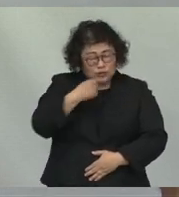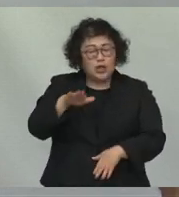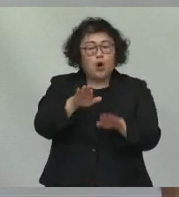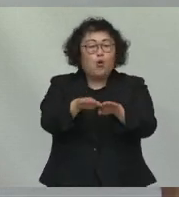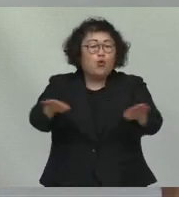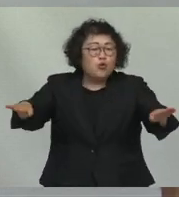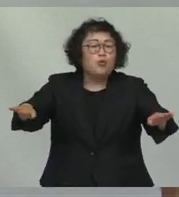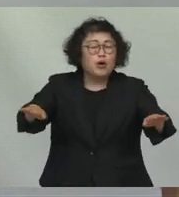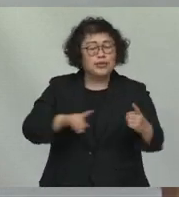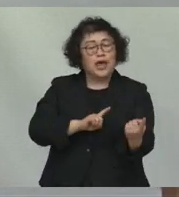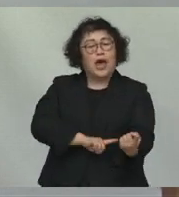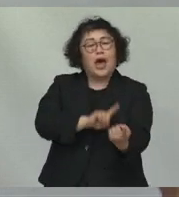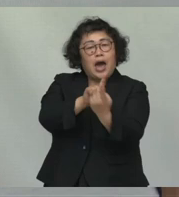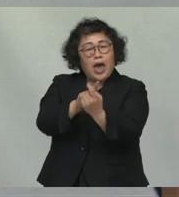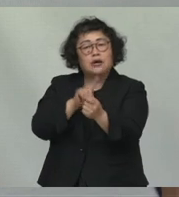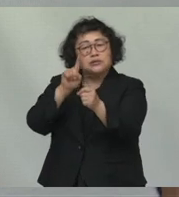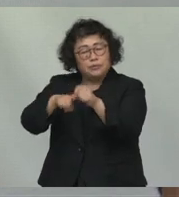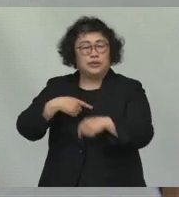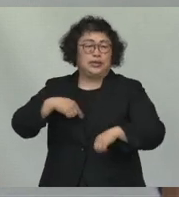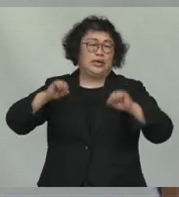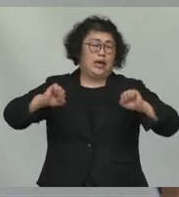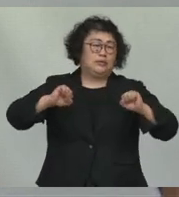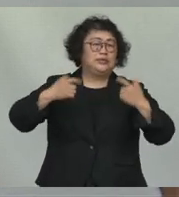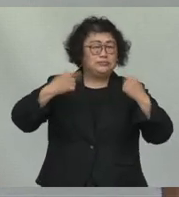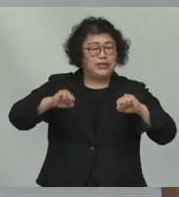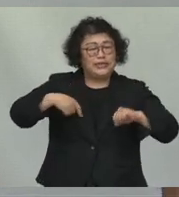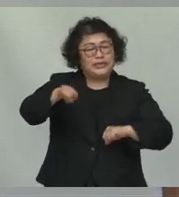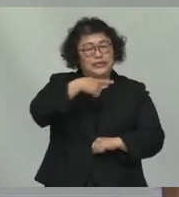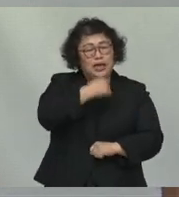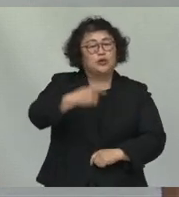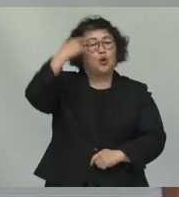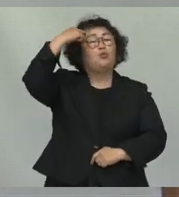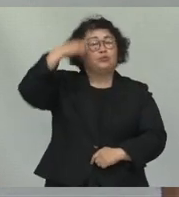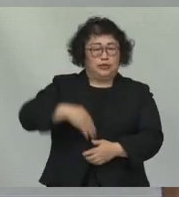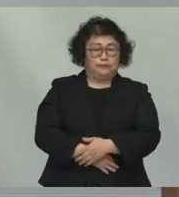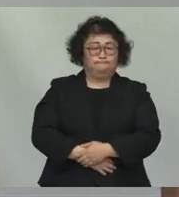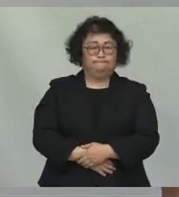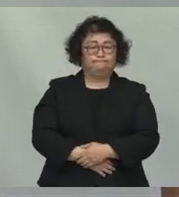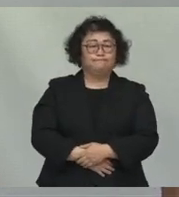たちに会えるために頑張って生きていきたいと思います。